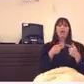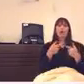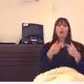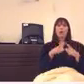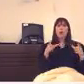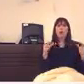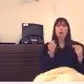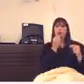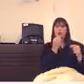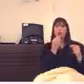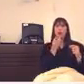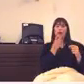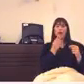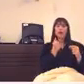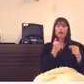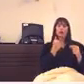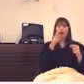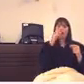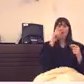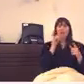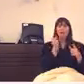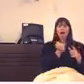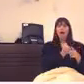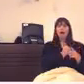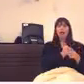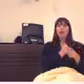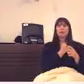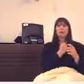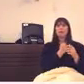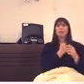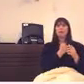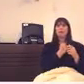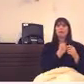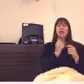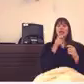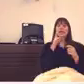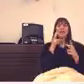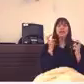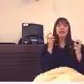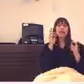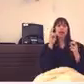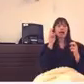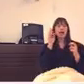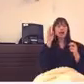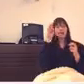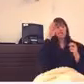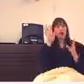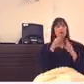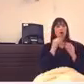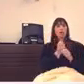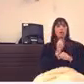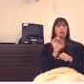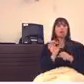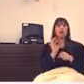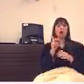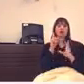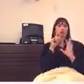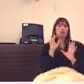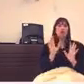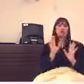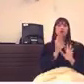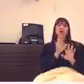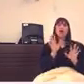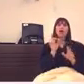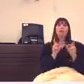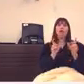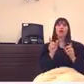ערבים, חרדים, עיריית חיפה אני מדבר, עם העובדים שלה. לא, אני רק אומר לכם שתנוח דעתכם שאין פה